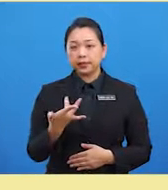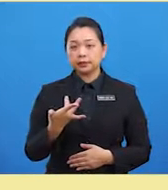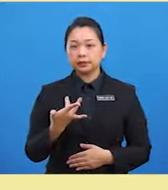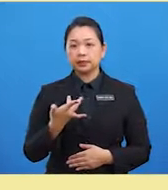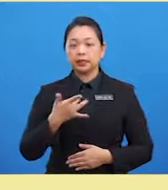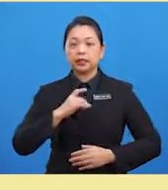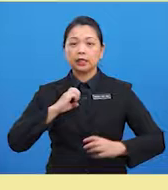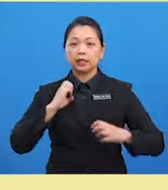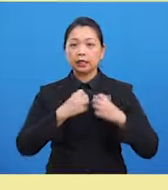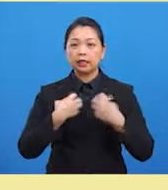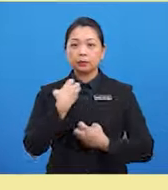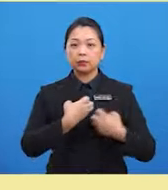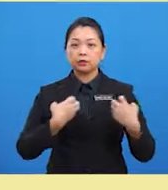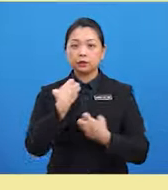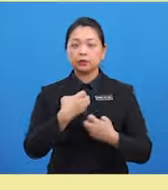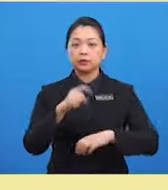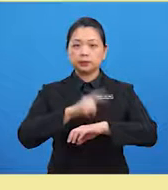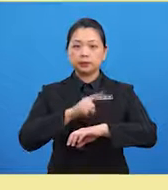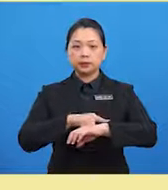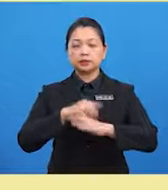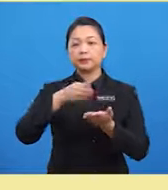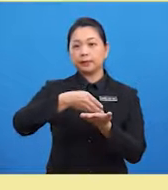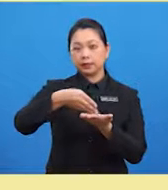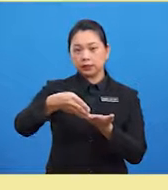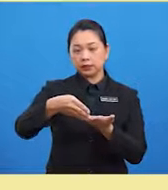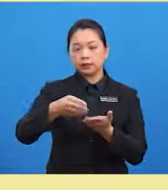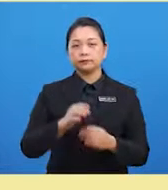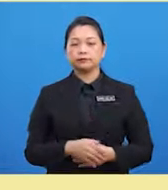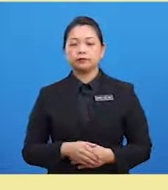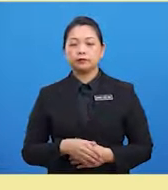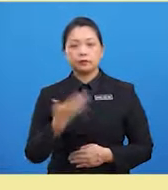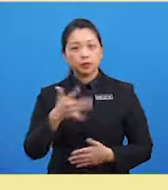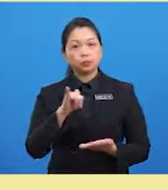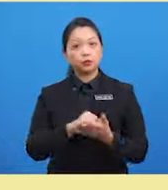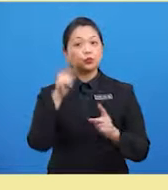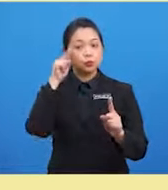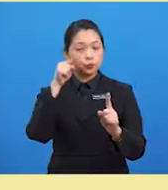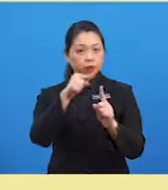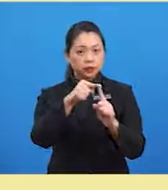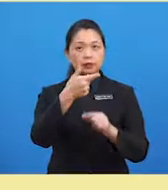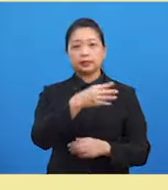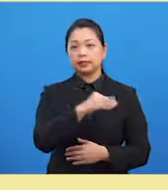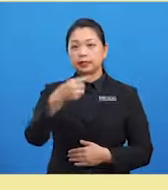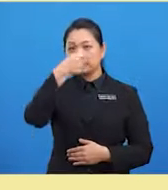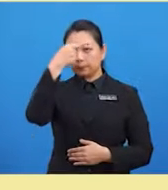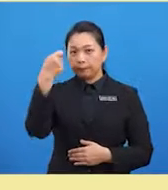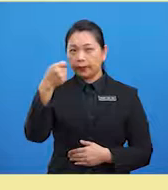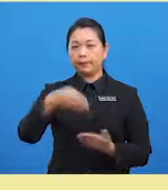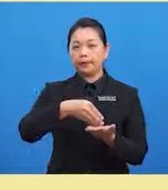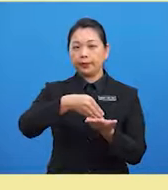atau emosi semasa membeli. Seterusnya, tujuan dan sebab